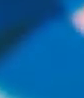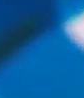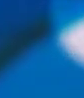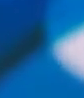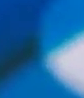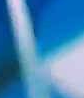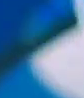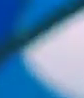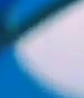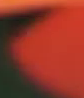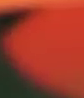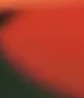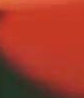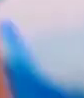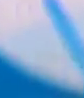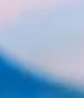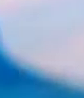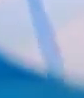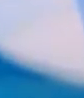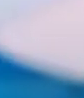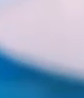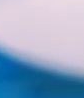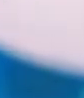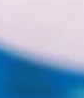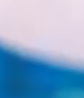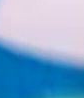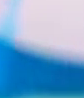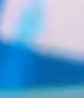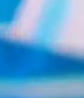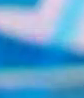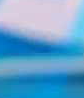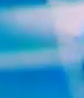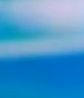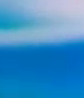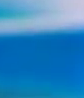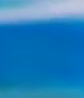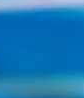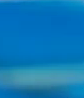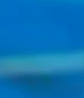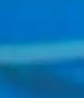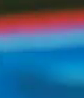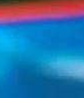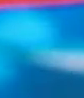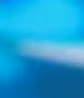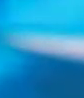расследования. Все то, что важно и нужно знать. Подписывайтесь, ставьте лайки, оставляйте комментарии и